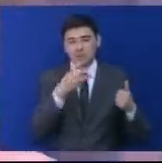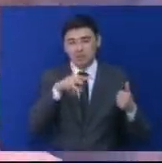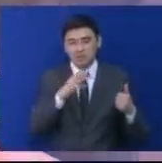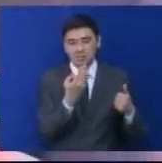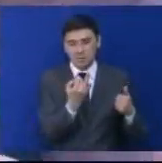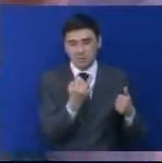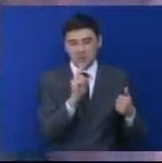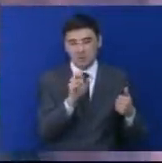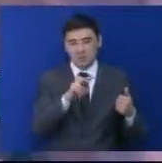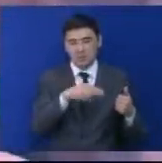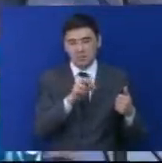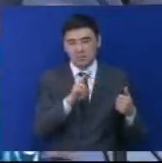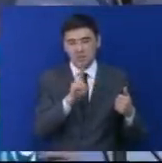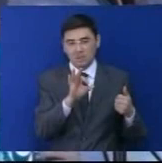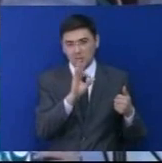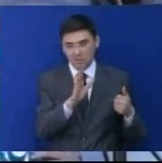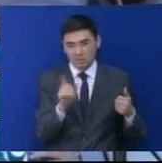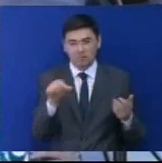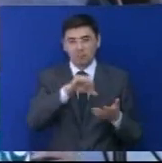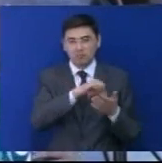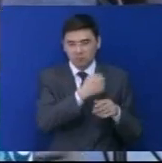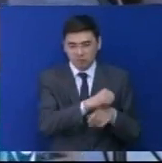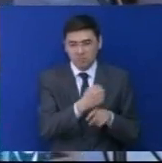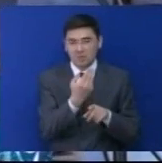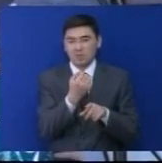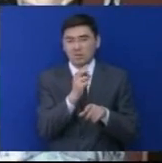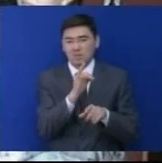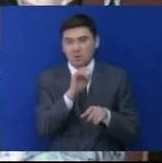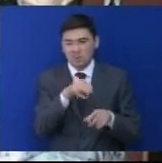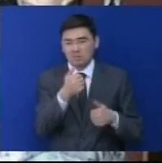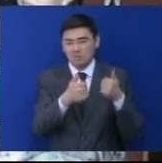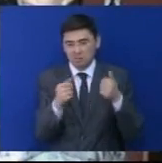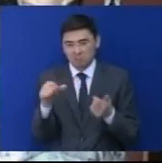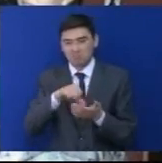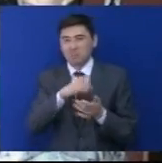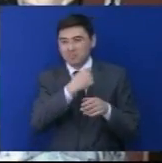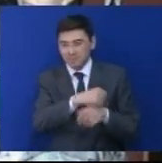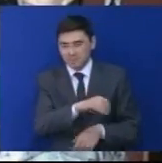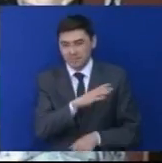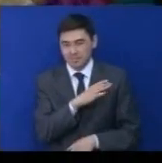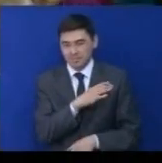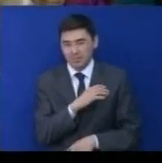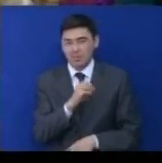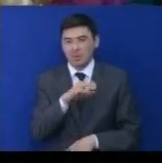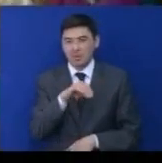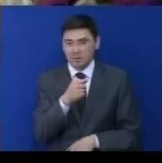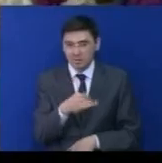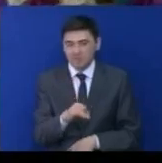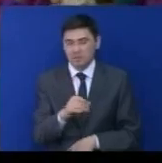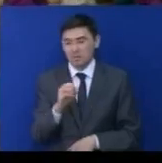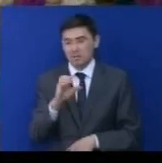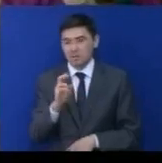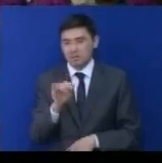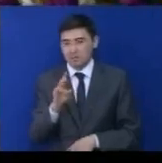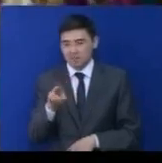Калдаякова, является лауреатом международного фестиваля «Шабыт». Победительница республиканских конкурсов имени Естая, Искендира Хасангалиева